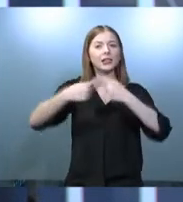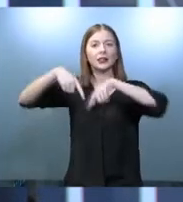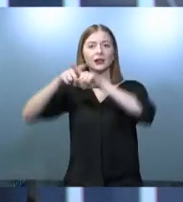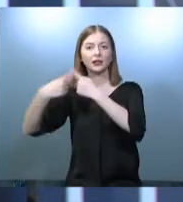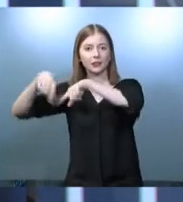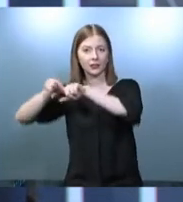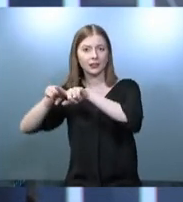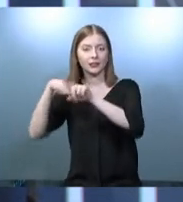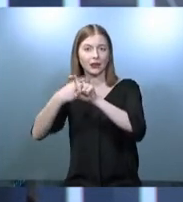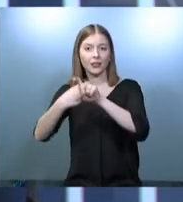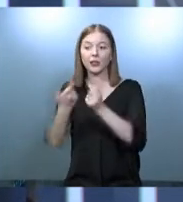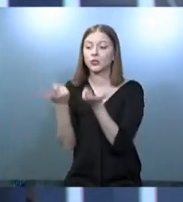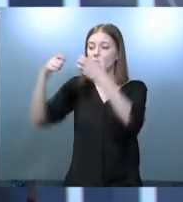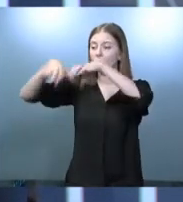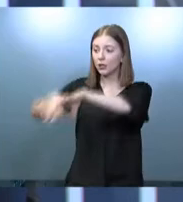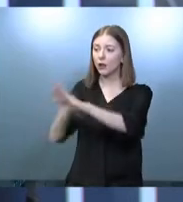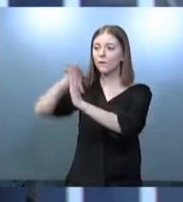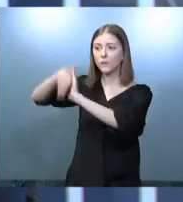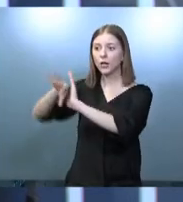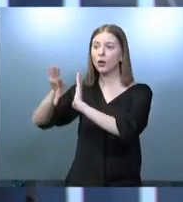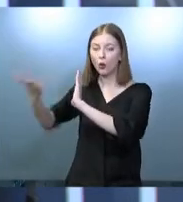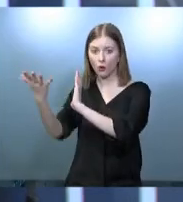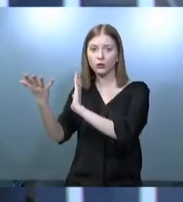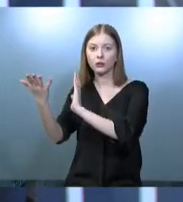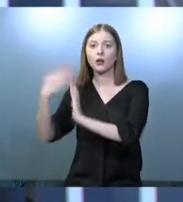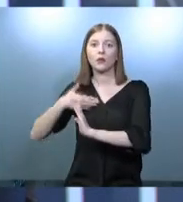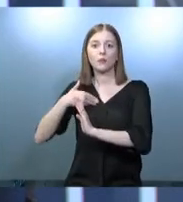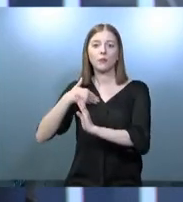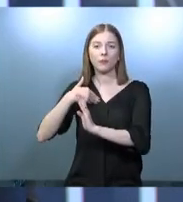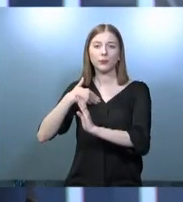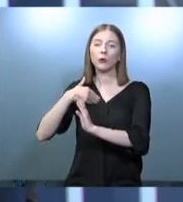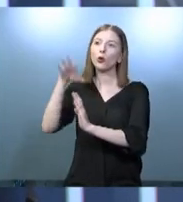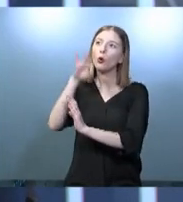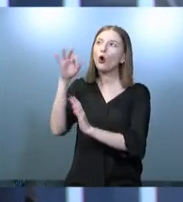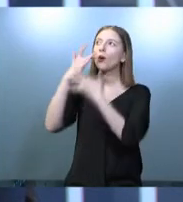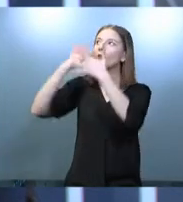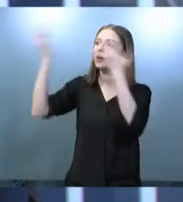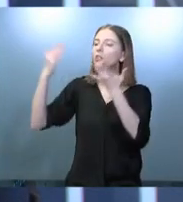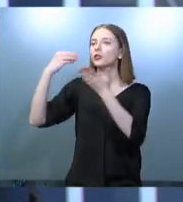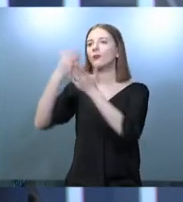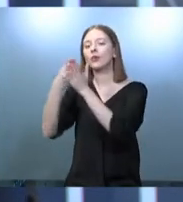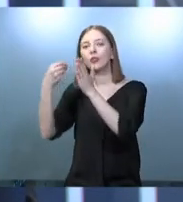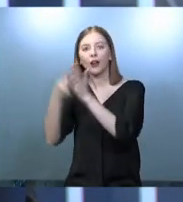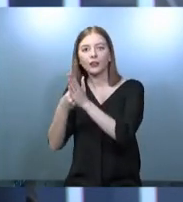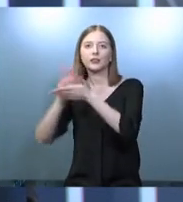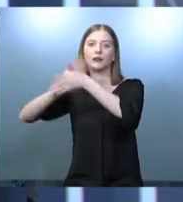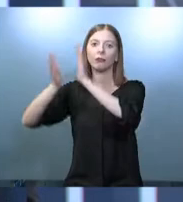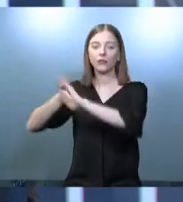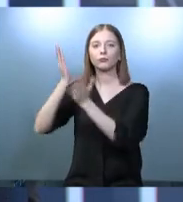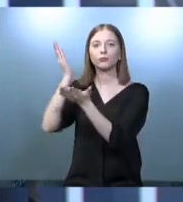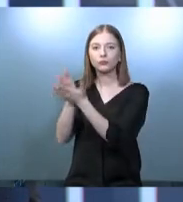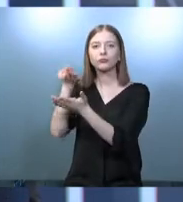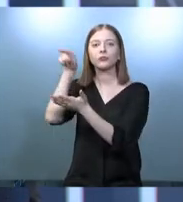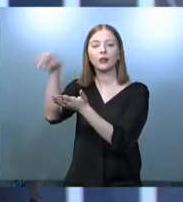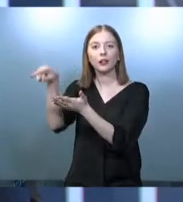būtent Kėdainių savivaldybė, kur turėtų, reiškia, ir viešuosius finansus tvarkyti ir teikti paslaugas, visom tom rytim